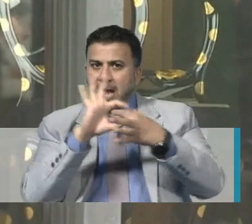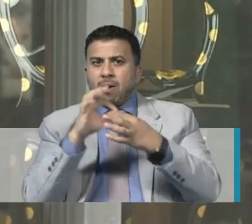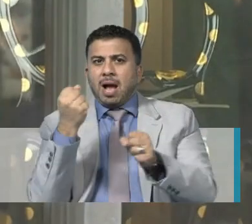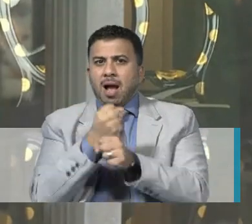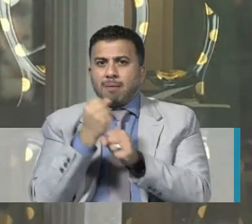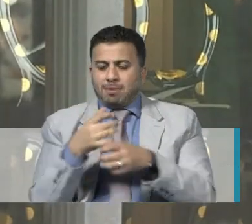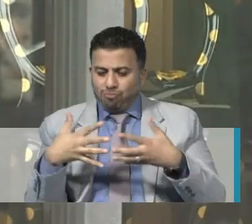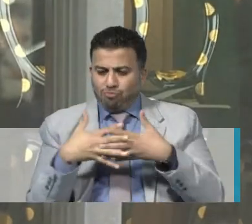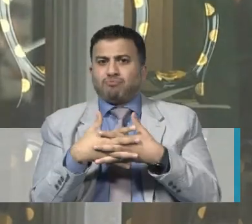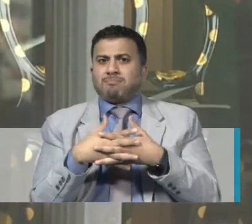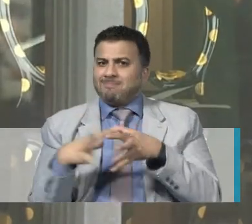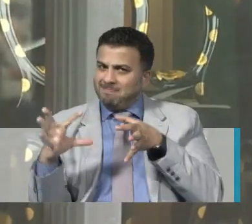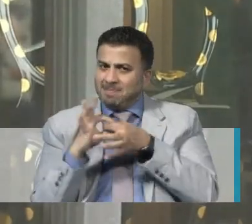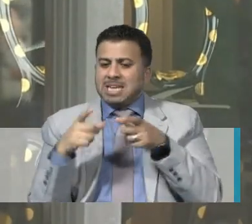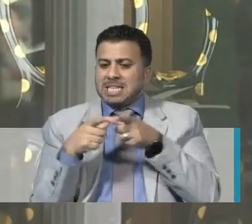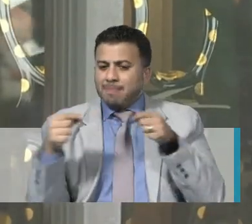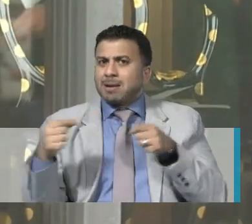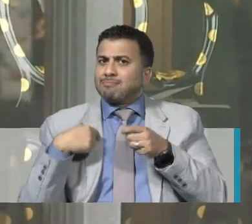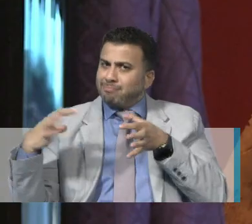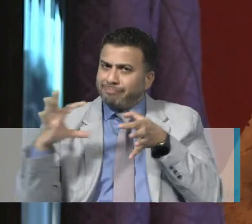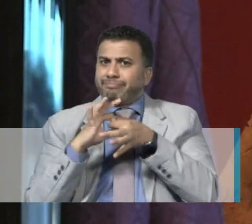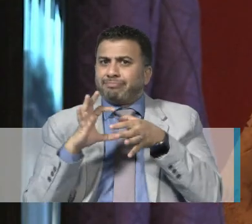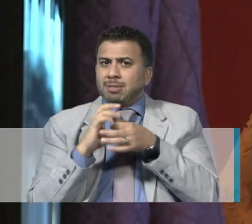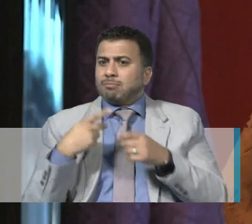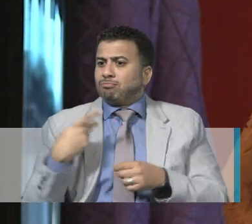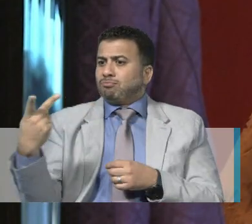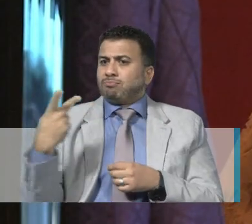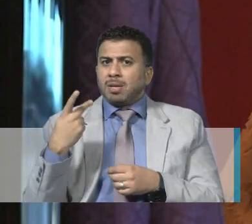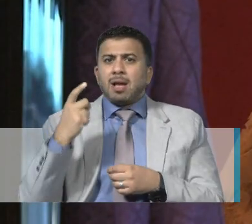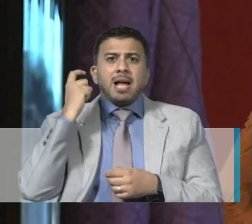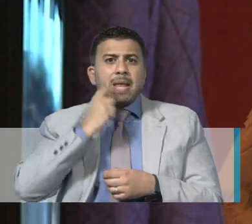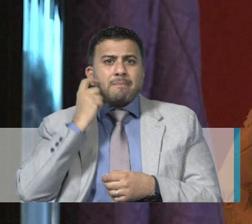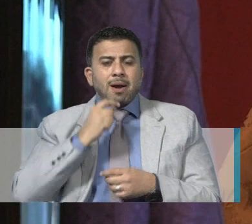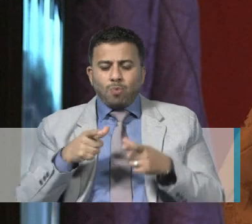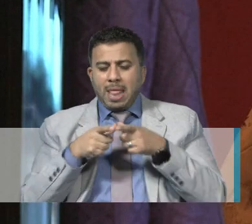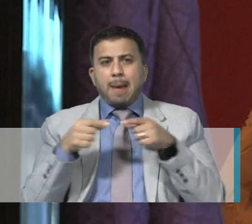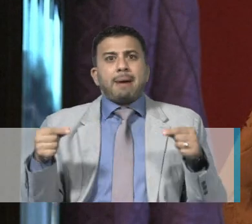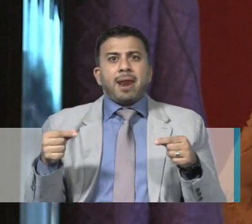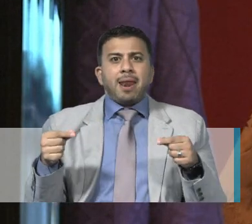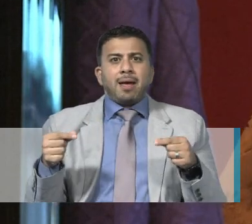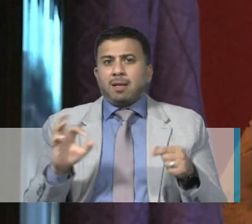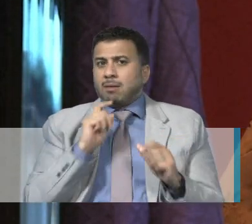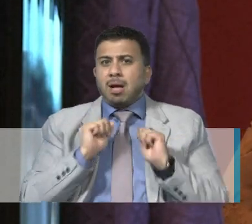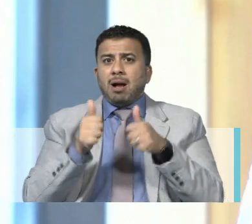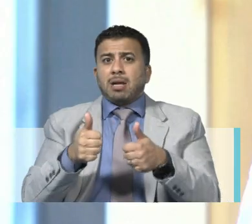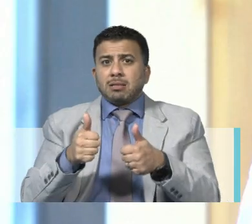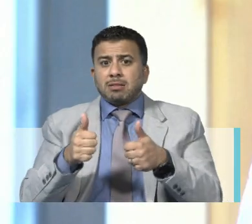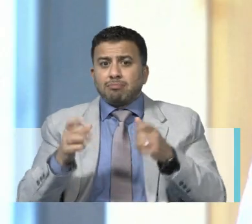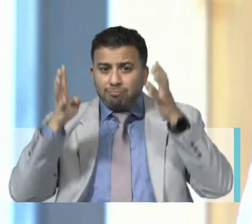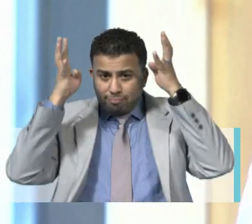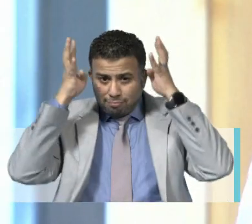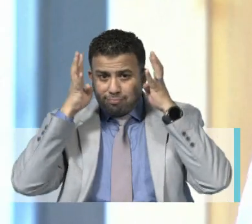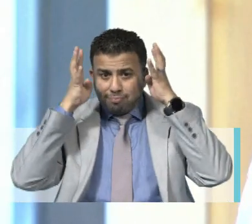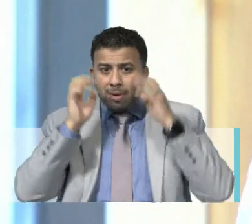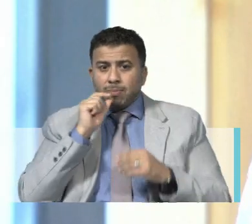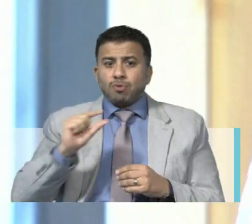التعاون والعمل المشترك لتعزيز العلاقات الثنائية بين دولة الإمارات واليابان. وقد حضر مراسم التنصيب